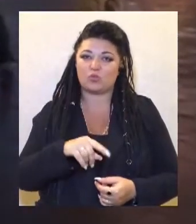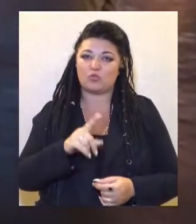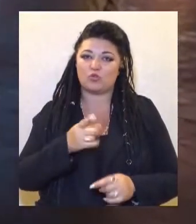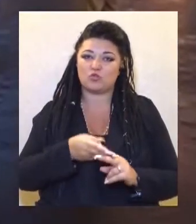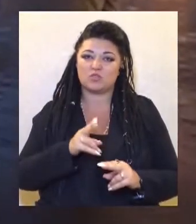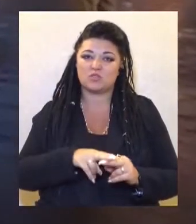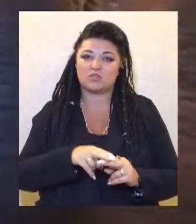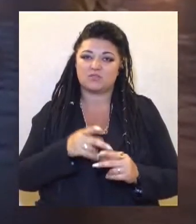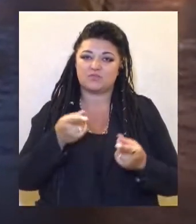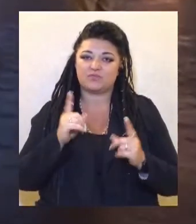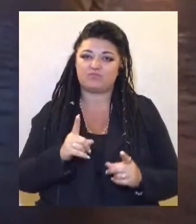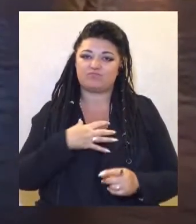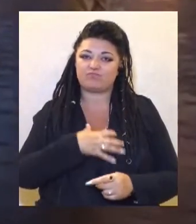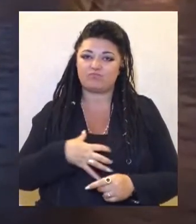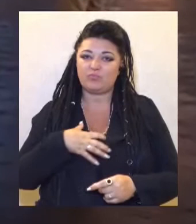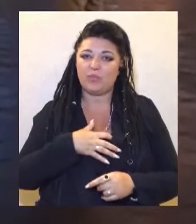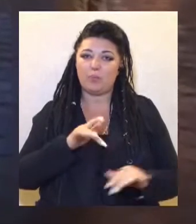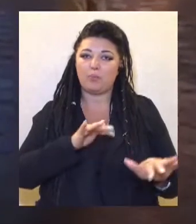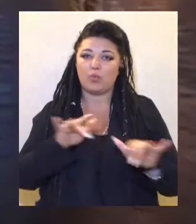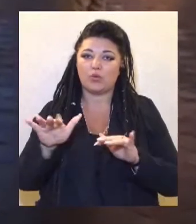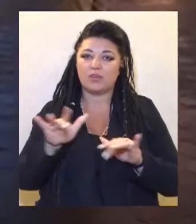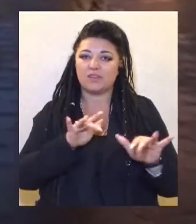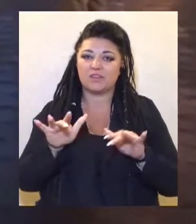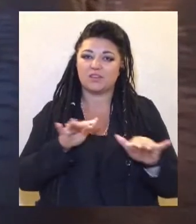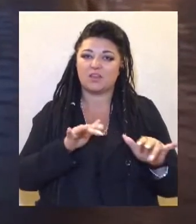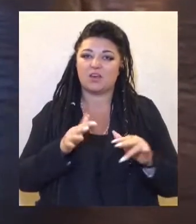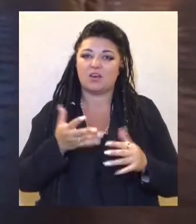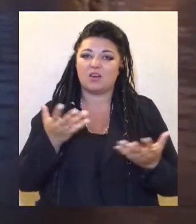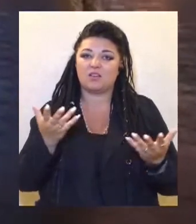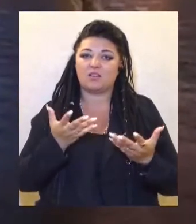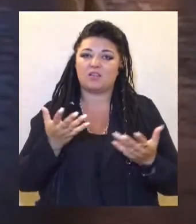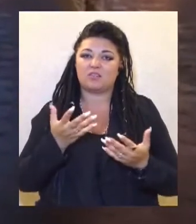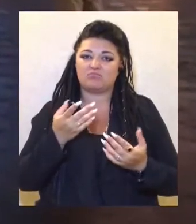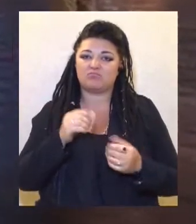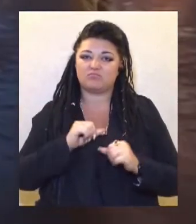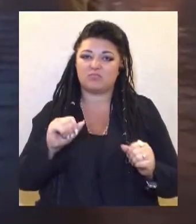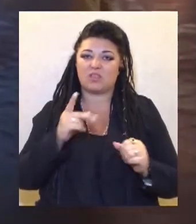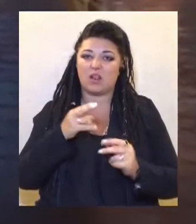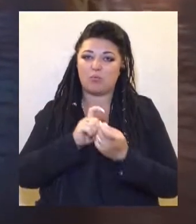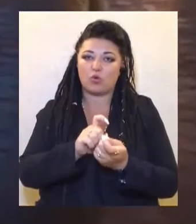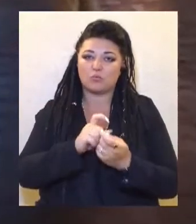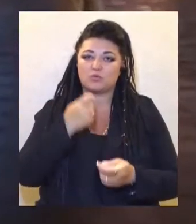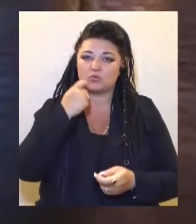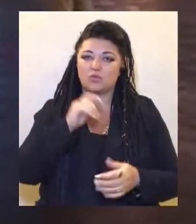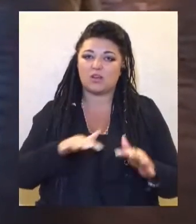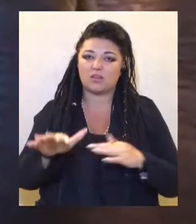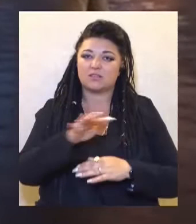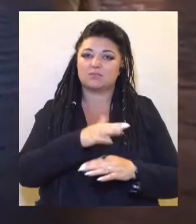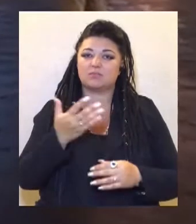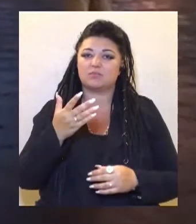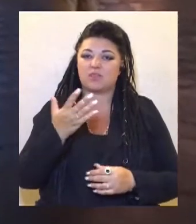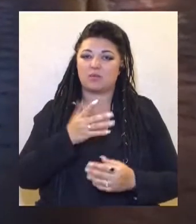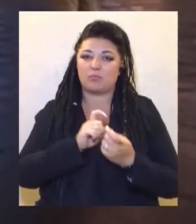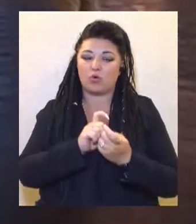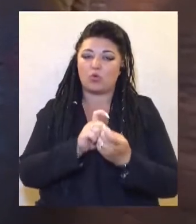визначна подія, яка надала сил для боротьби українцям, які потім в майбутньому боролися за незалежну